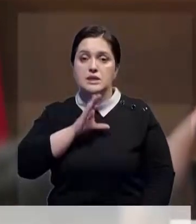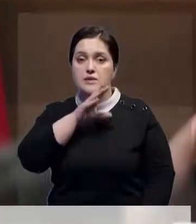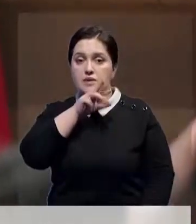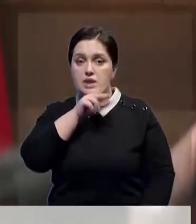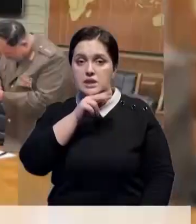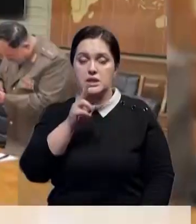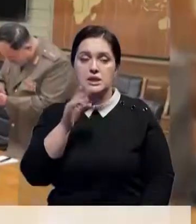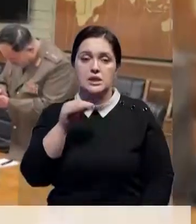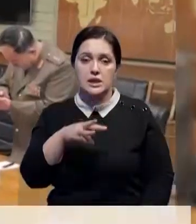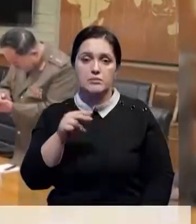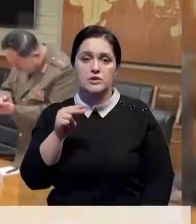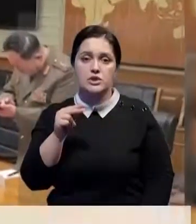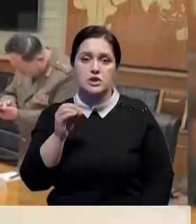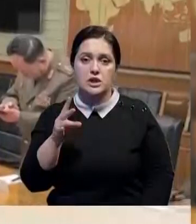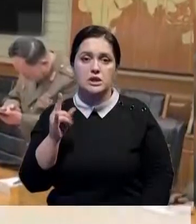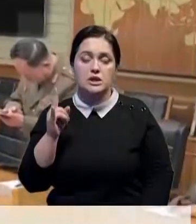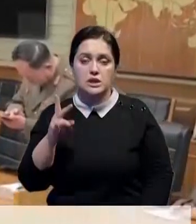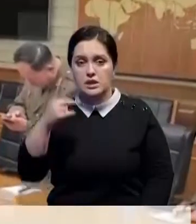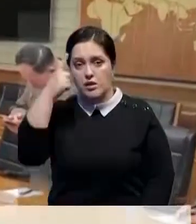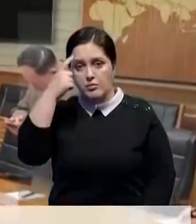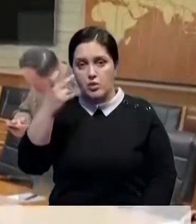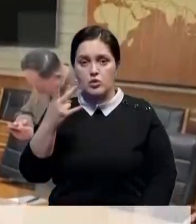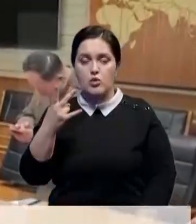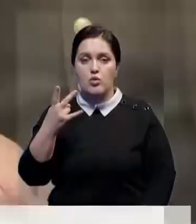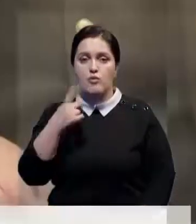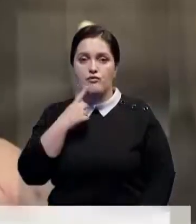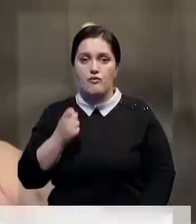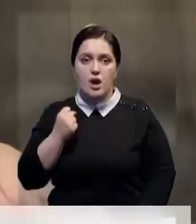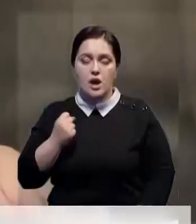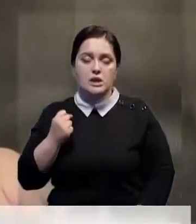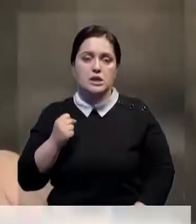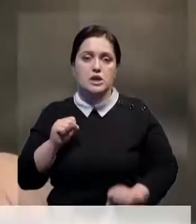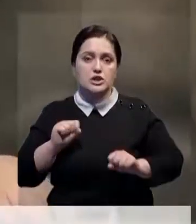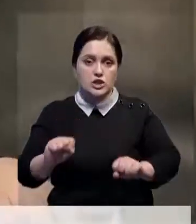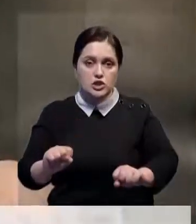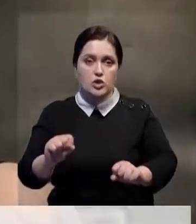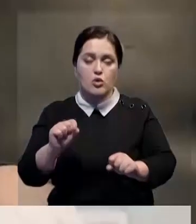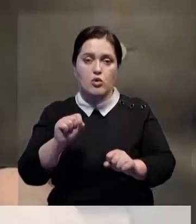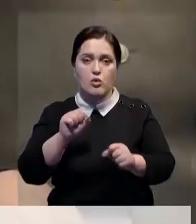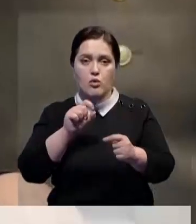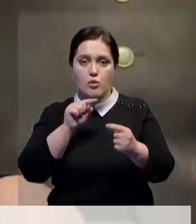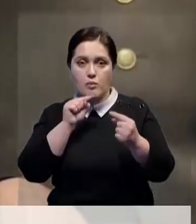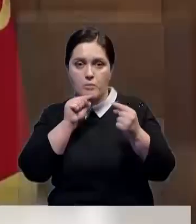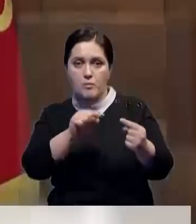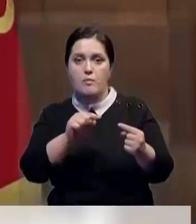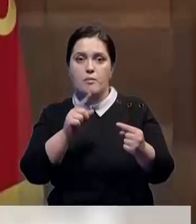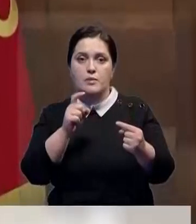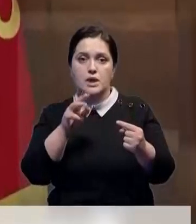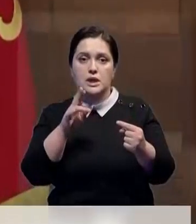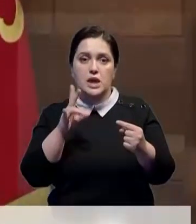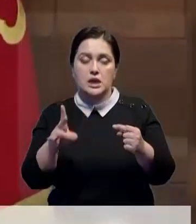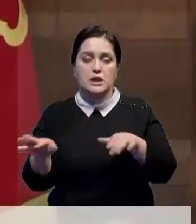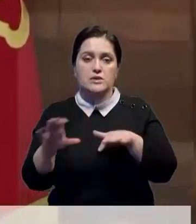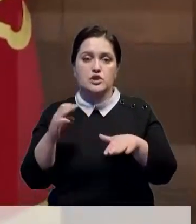неделе северокорейский лидер Ким Чен Ын призвал укрепить военное сдерживание страны, чтобы противостоять агрессивным, по мнению